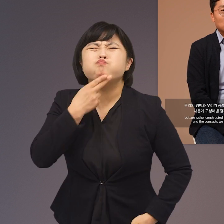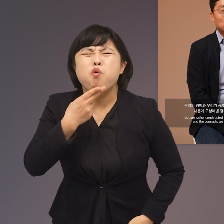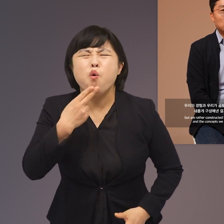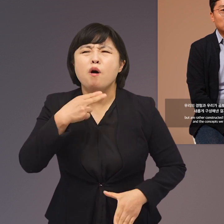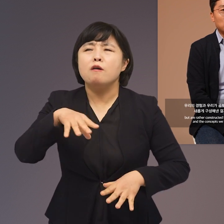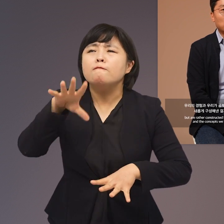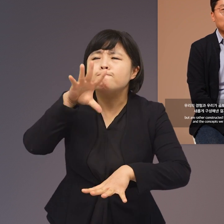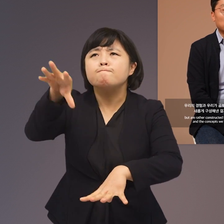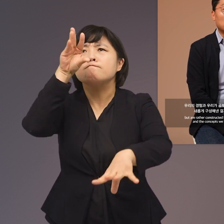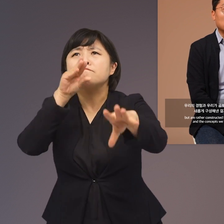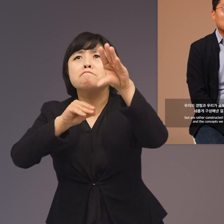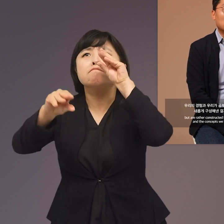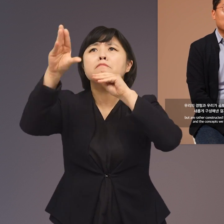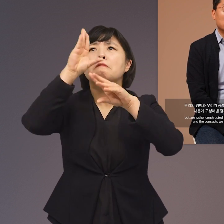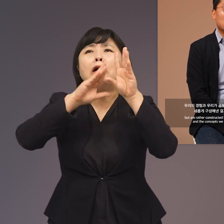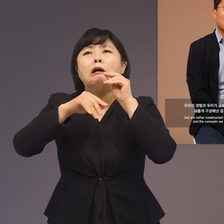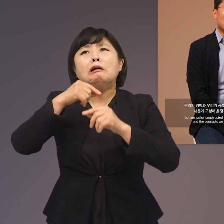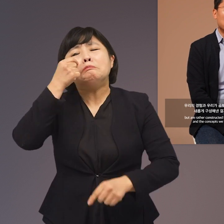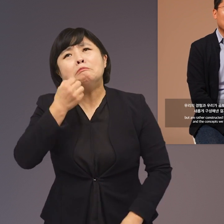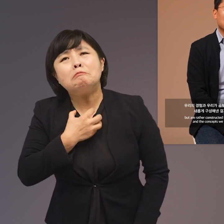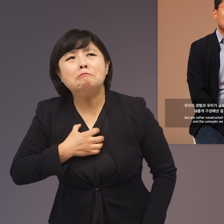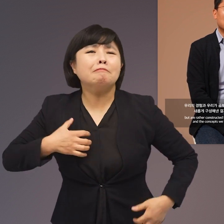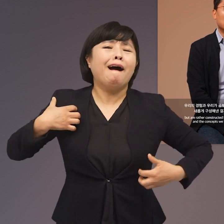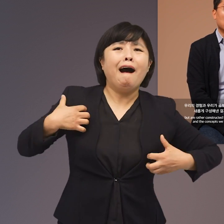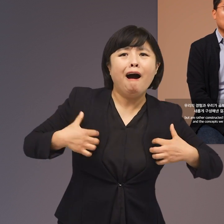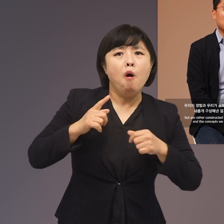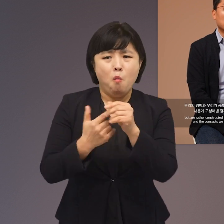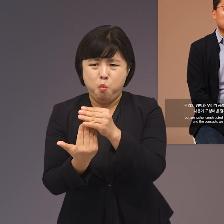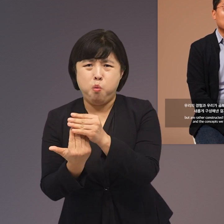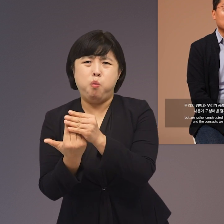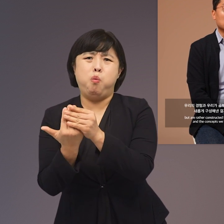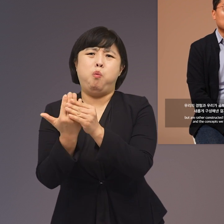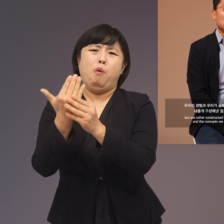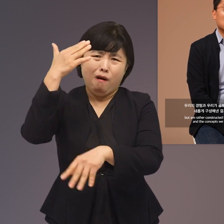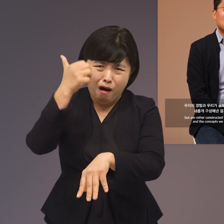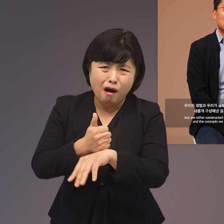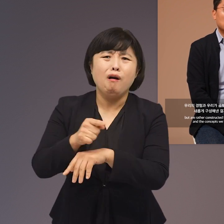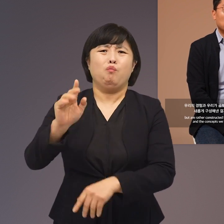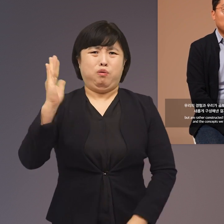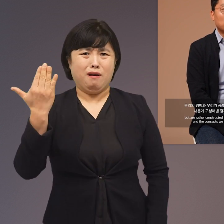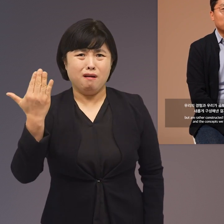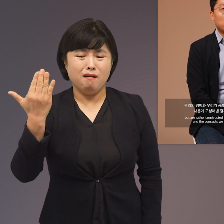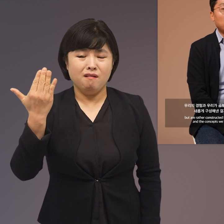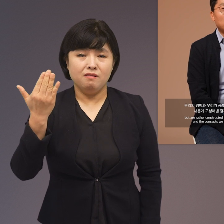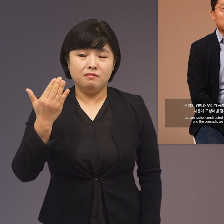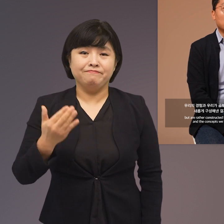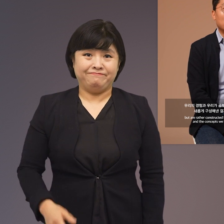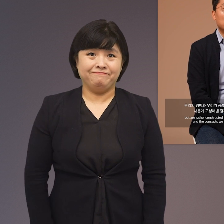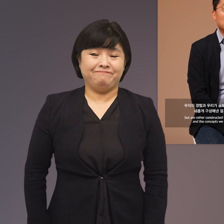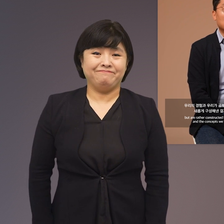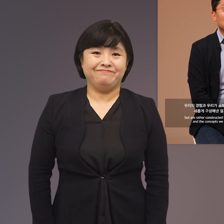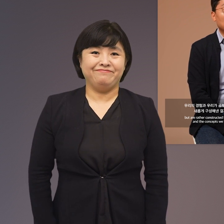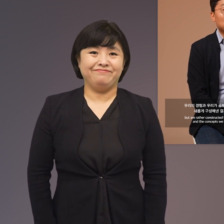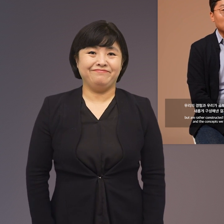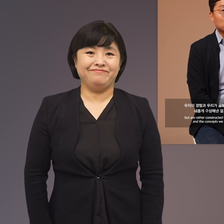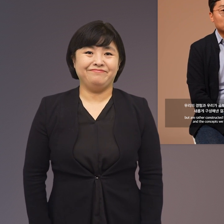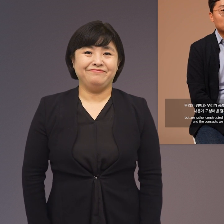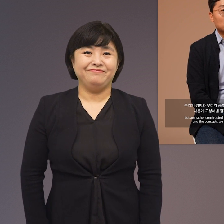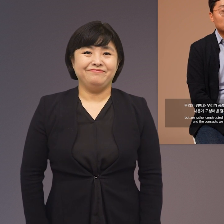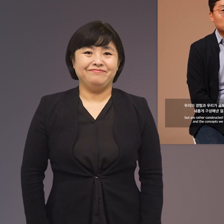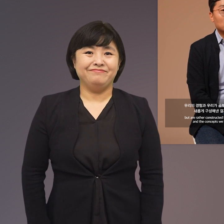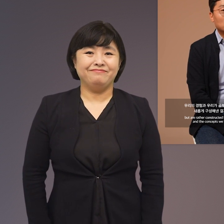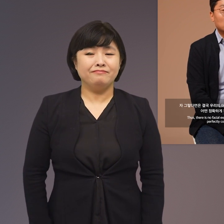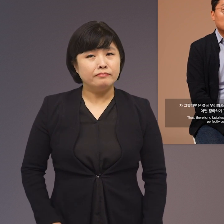아니라 우리의 경험과 우리가 공부한 언어의 개념을 가지고 새롭게 구성해낸 결과물이라고